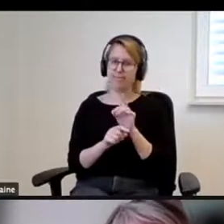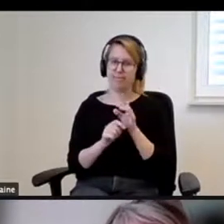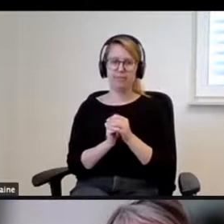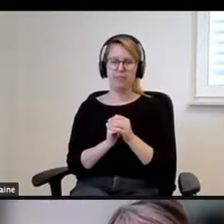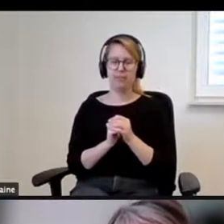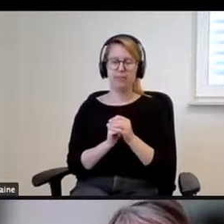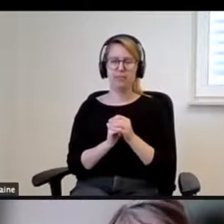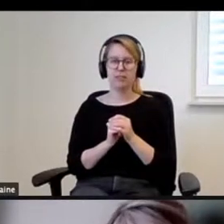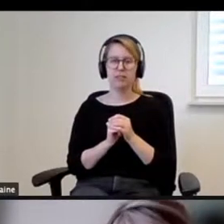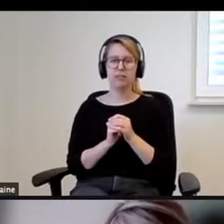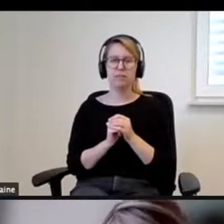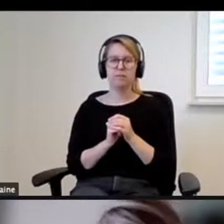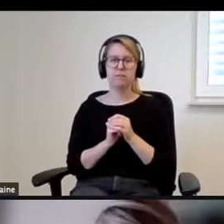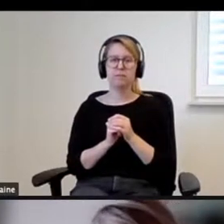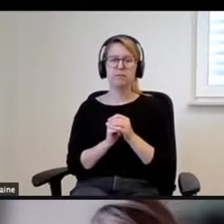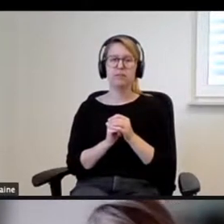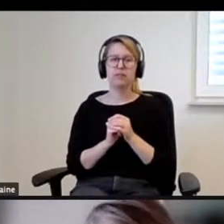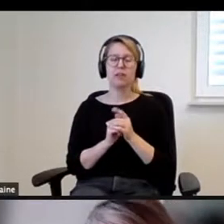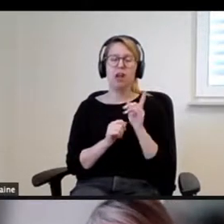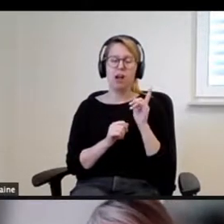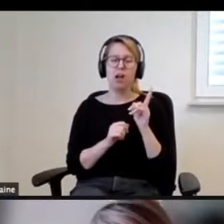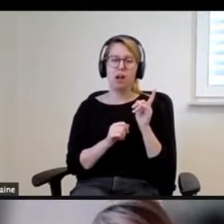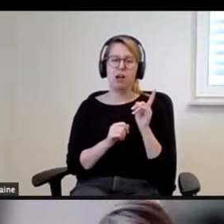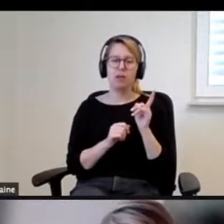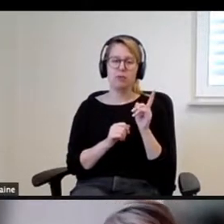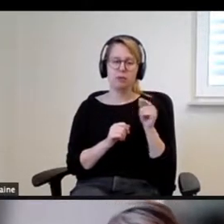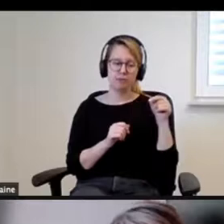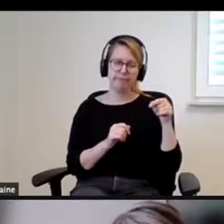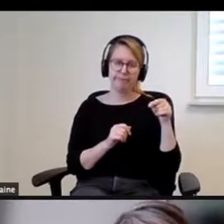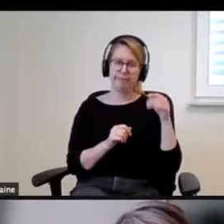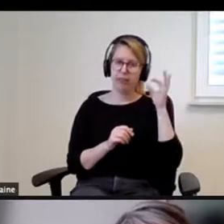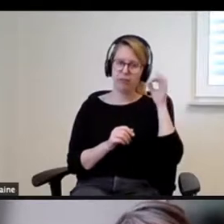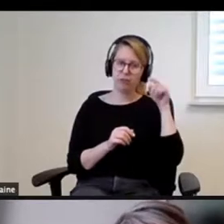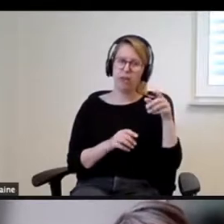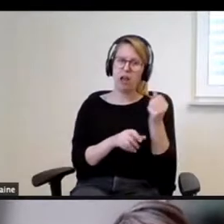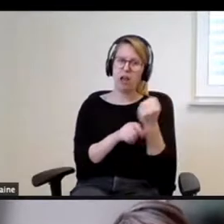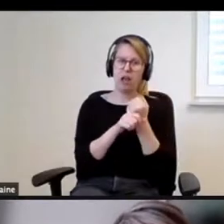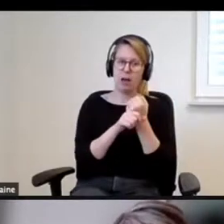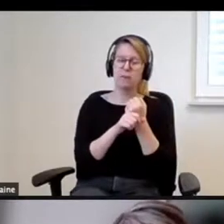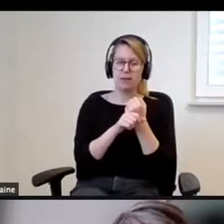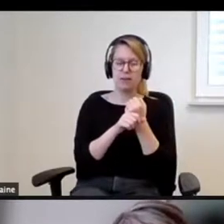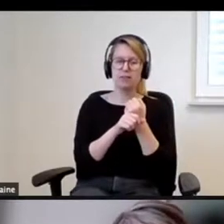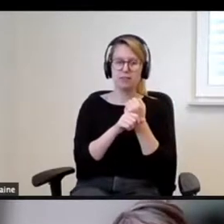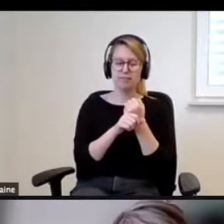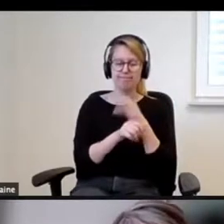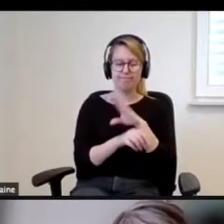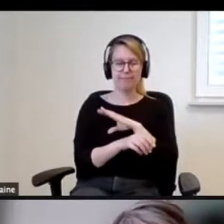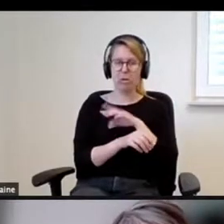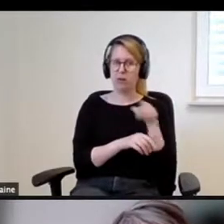questions liées à l'emploi et à la Convention des Nations Unies sur les droits des personnes handicapées,